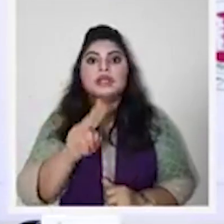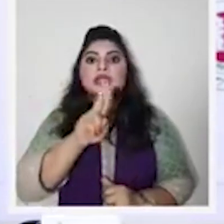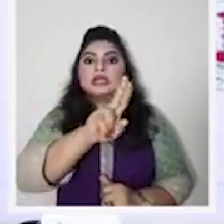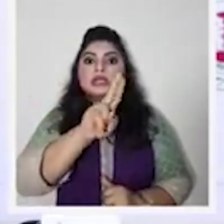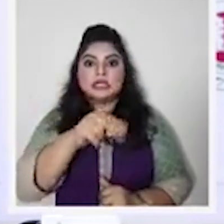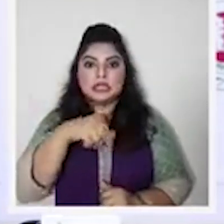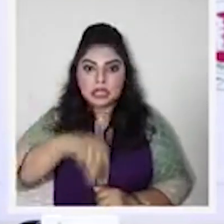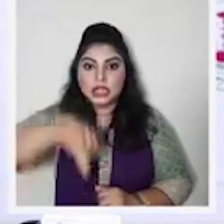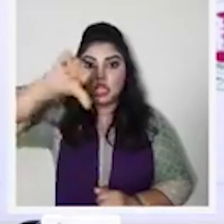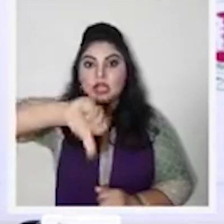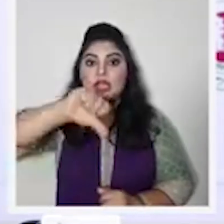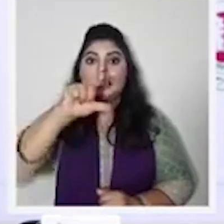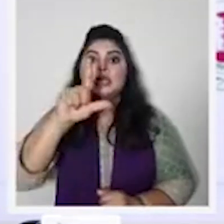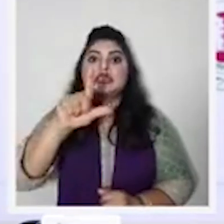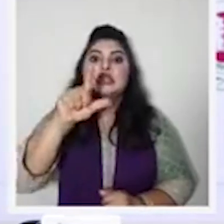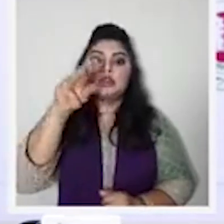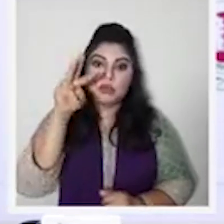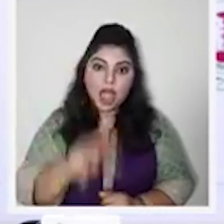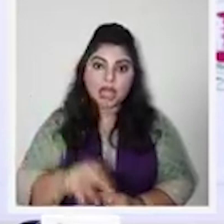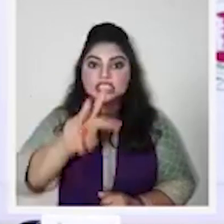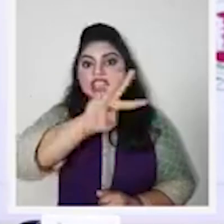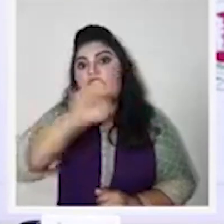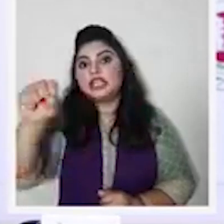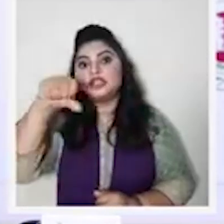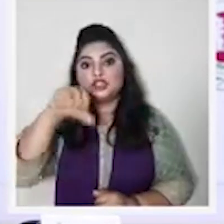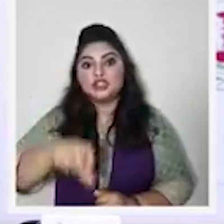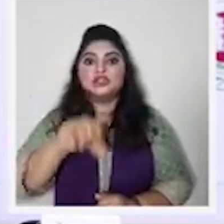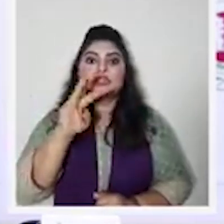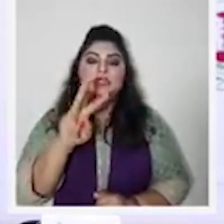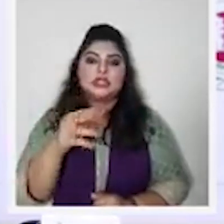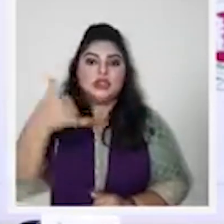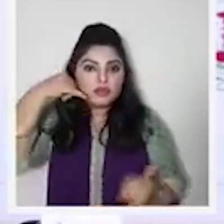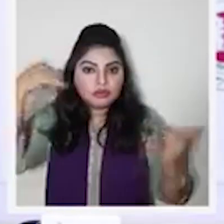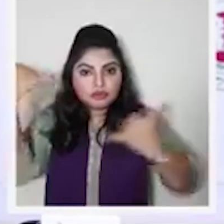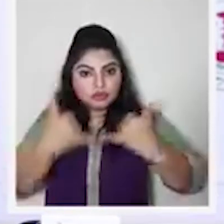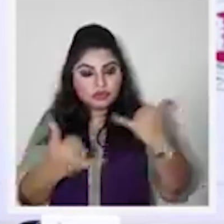24 ঘন্টায় ফোন গ্রহণ করা হয়েছে বা হটলাইন সেবা দেওয়া হয়েছে